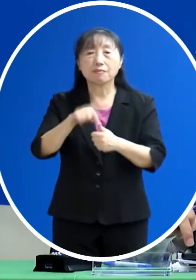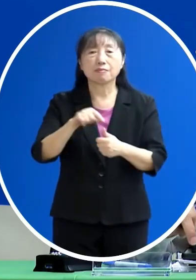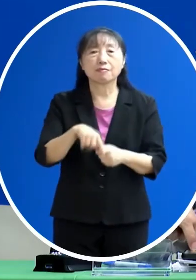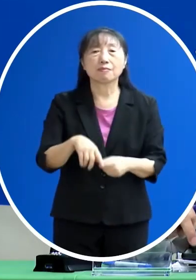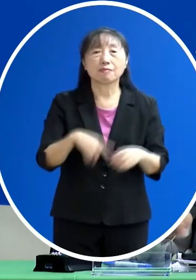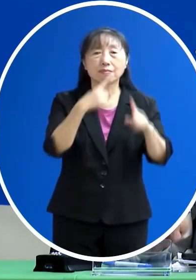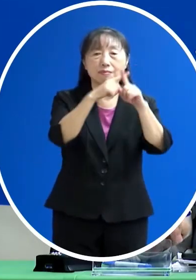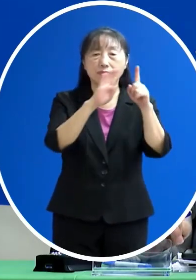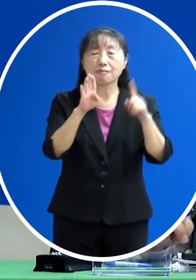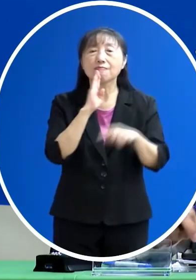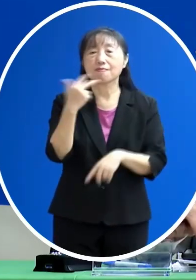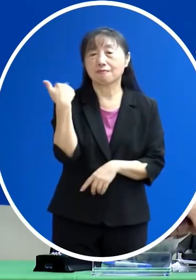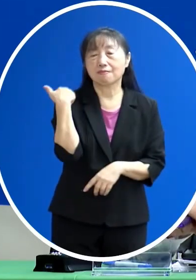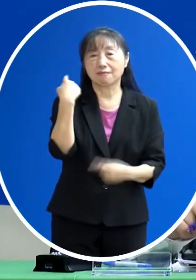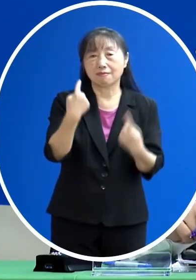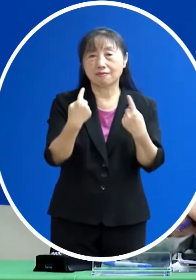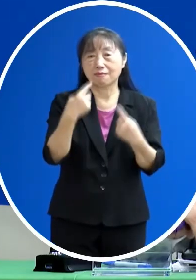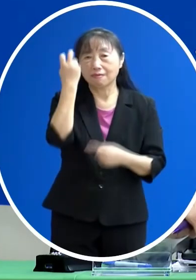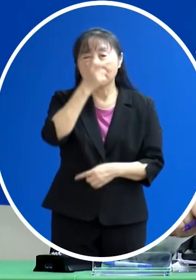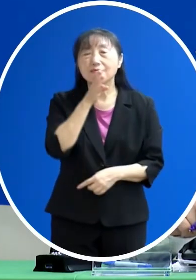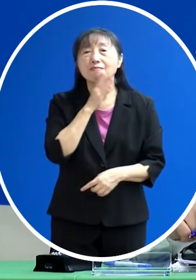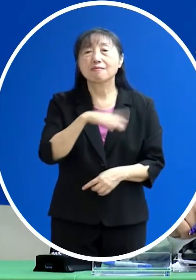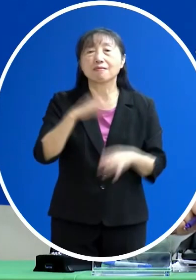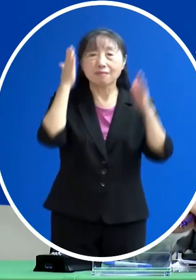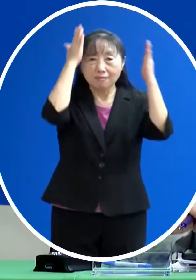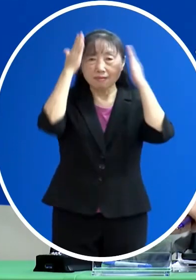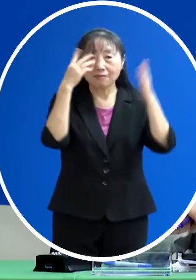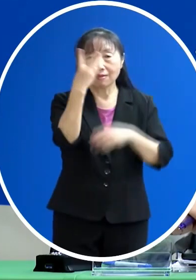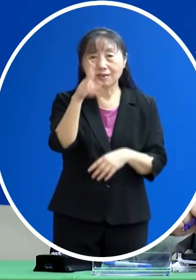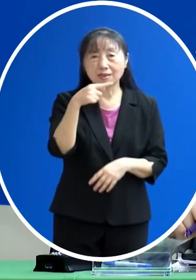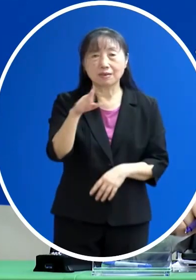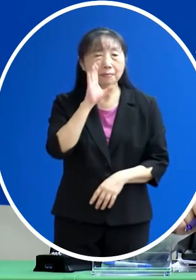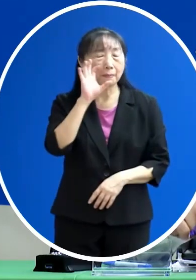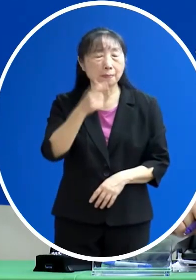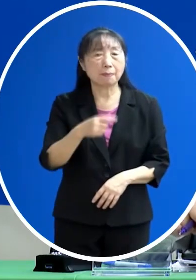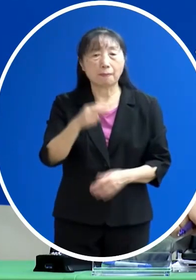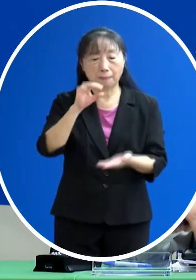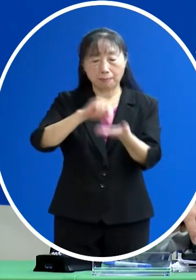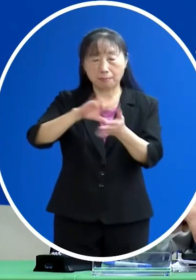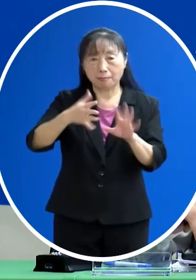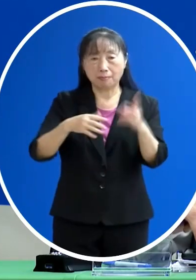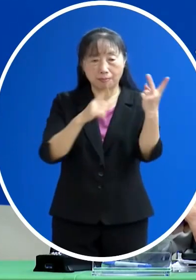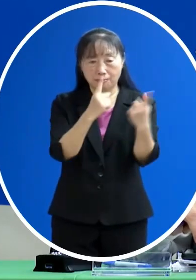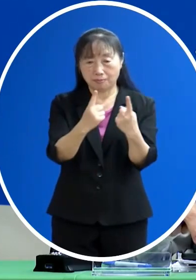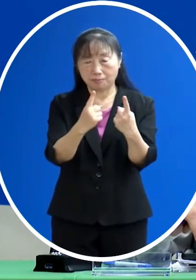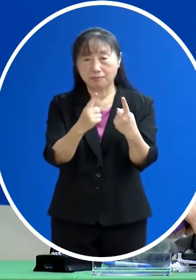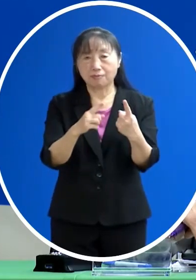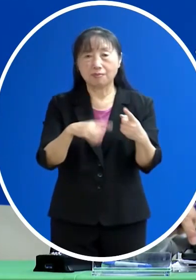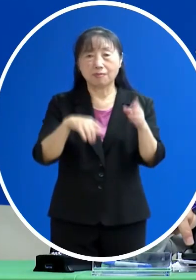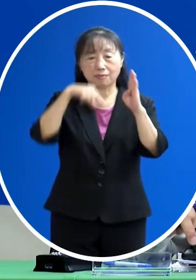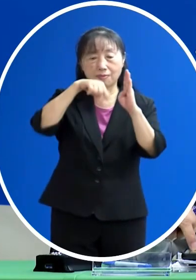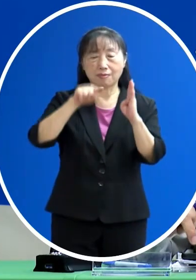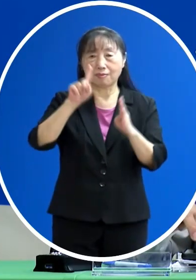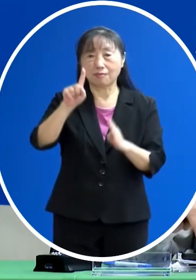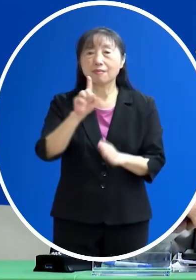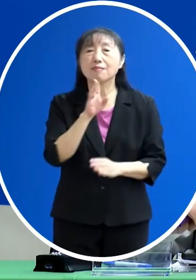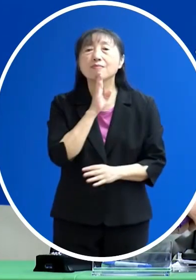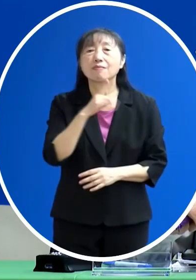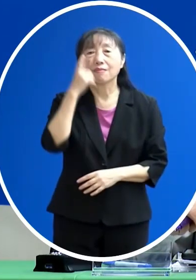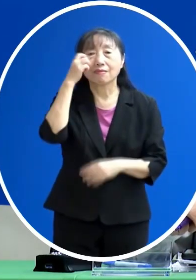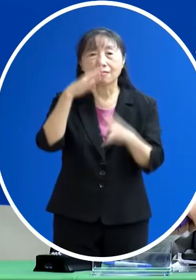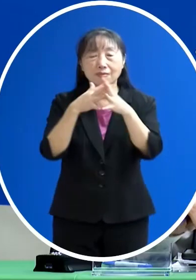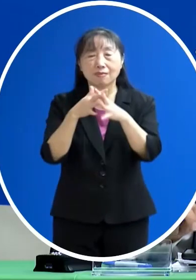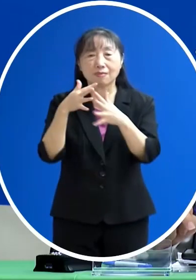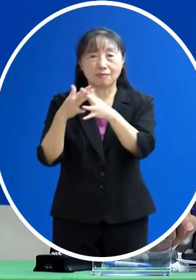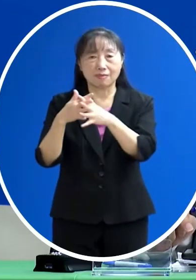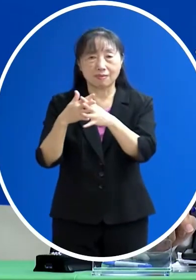周检出，主要是来自于马来西亚有3例，泰国、印尼各1例。那 BQ.1 的话，则是来自于欧美，一